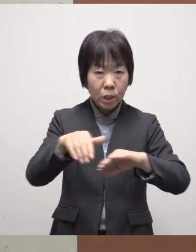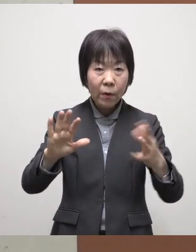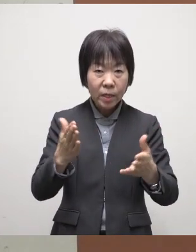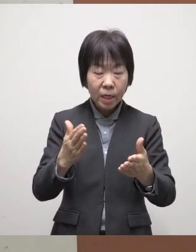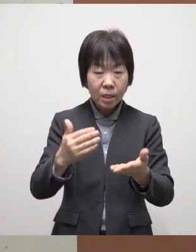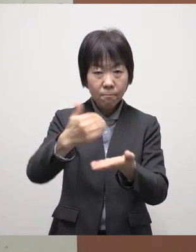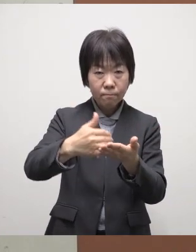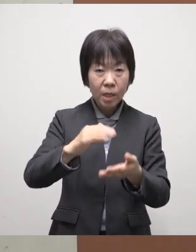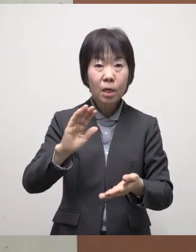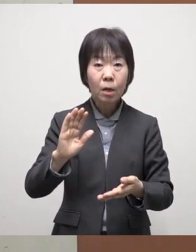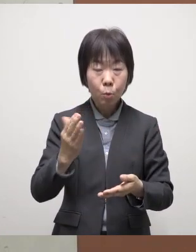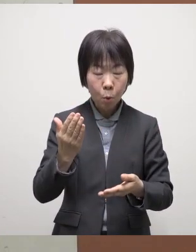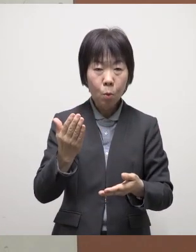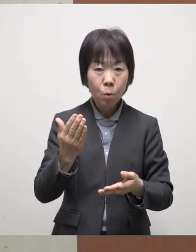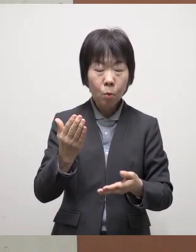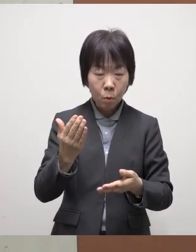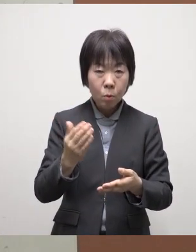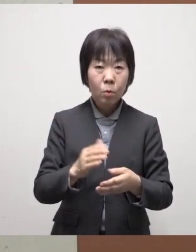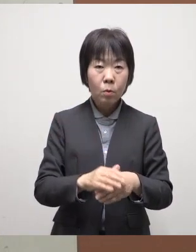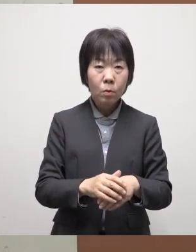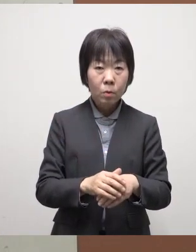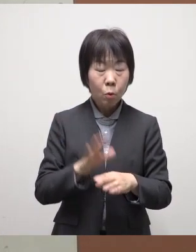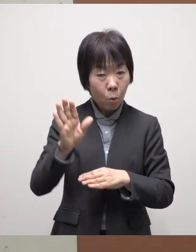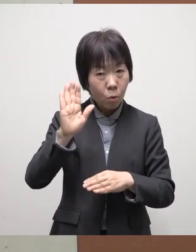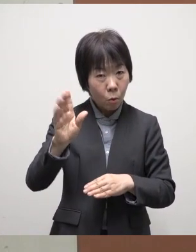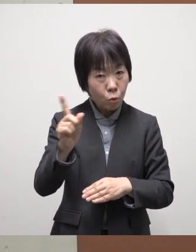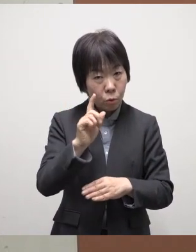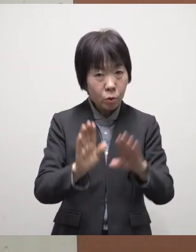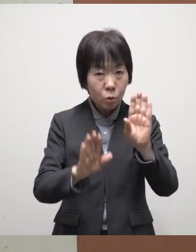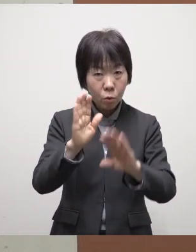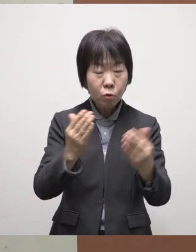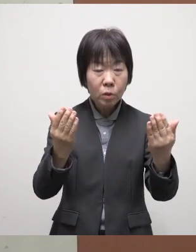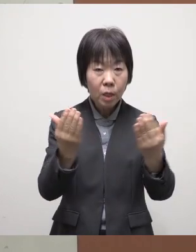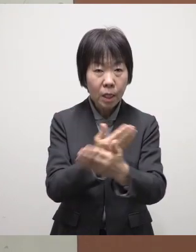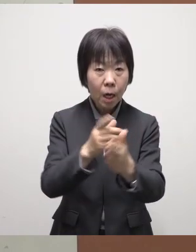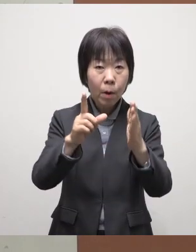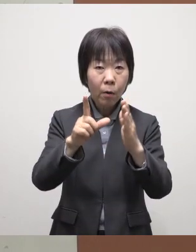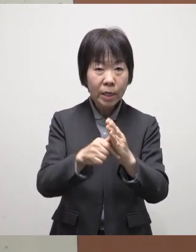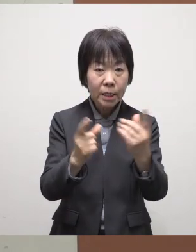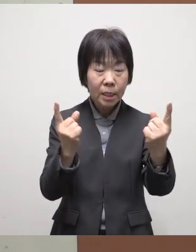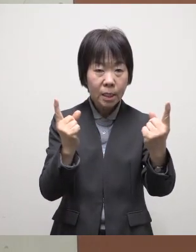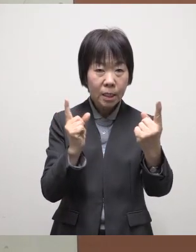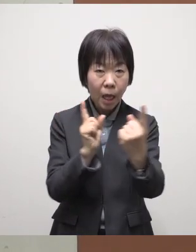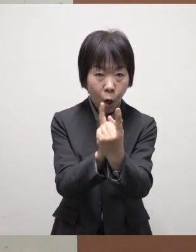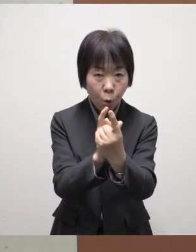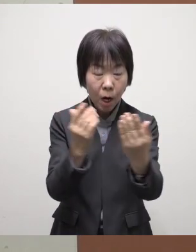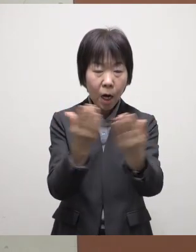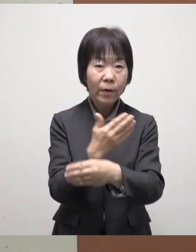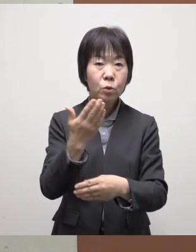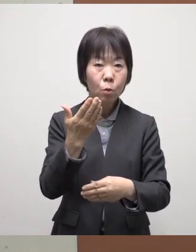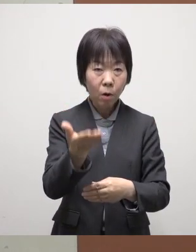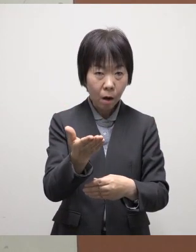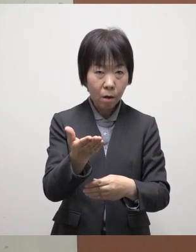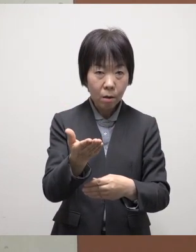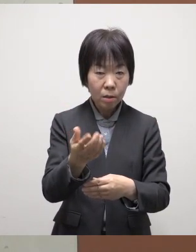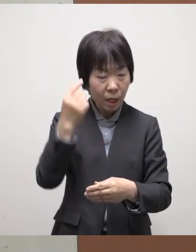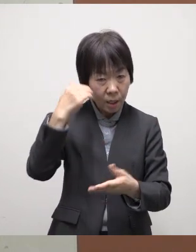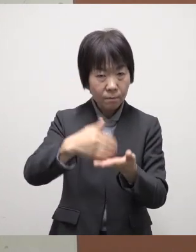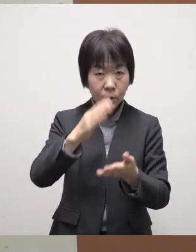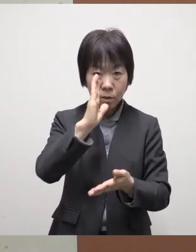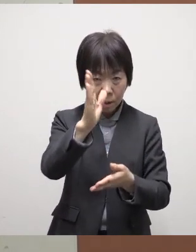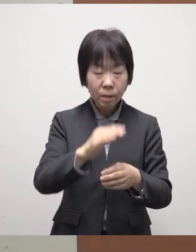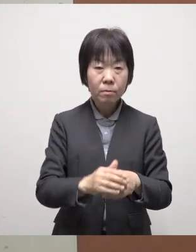お話でしたけれどもそうするとあのまぁ今後どういう状況になると対応が変わるのかなというところについてはどのようなお考え